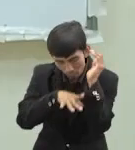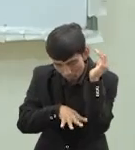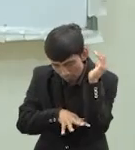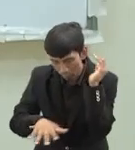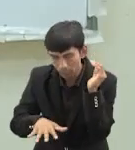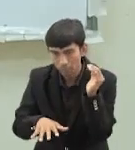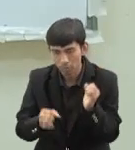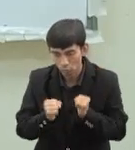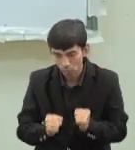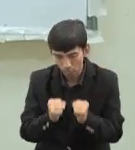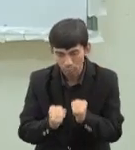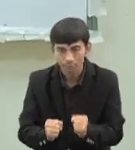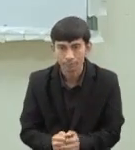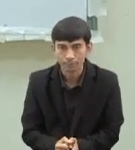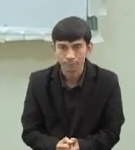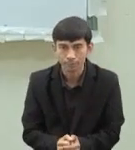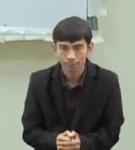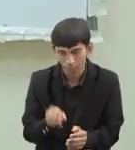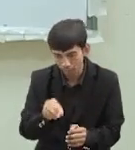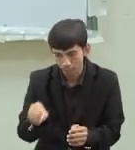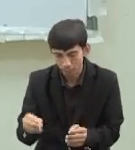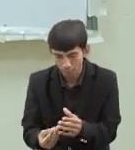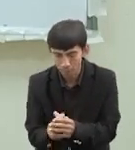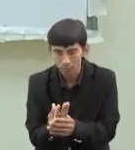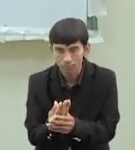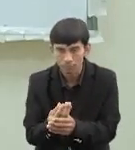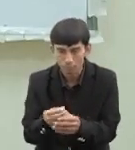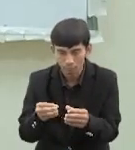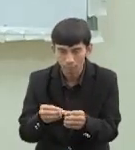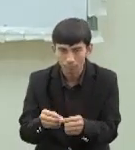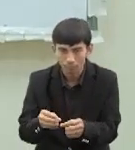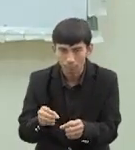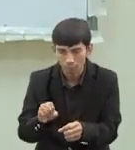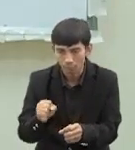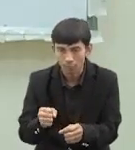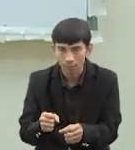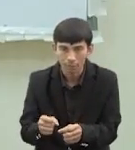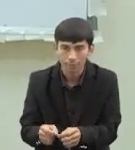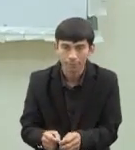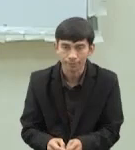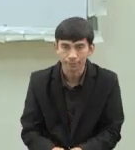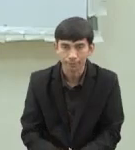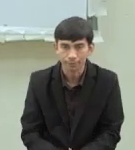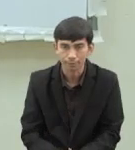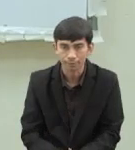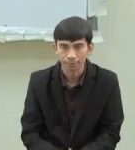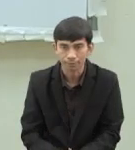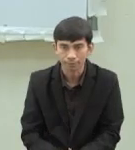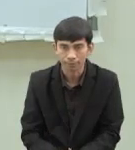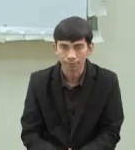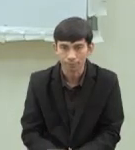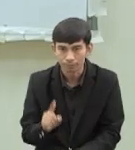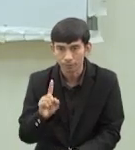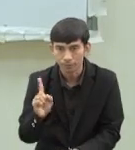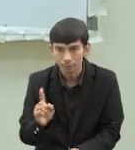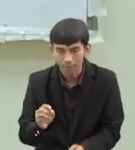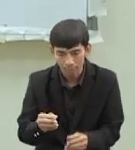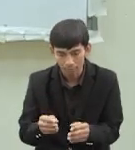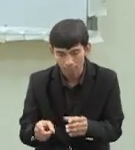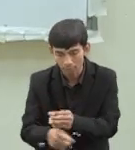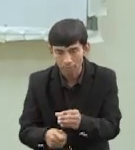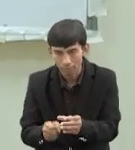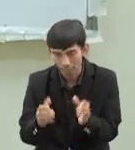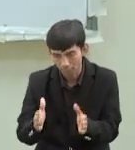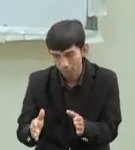khmiến. Đâm đâu to tiết mình cần tài. Ai cắt sẽ có nữ phong